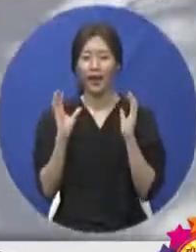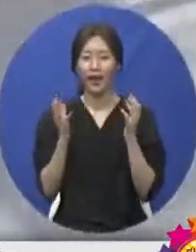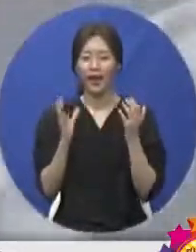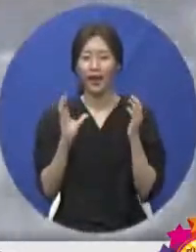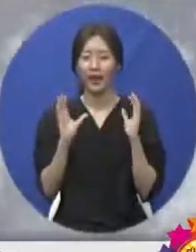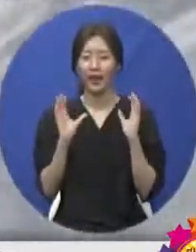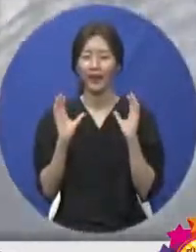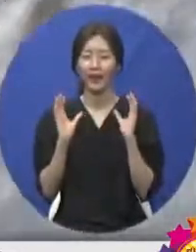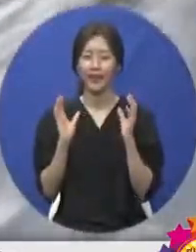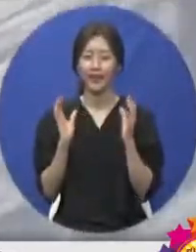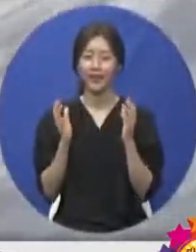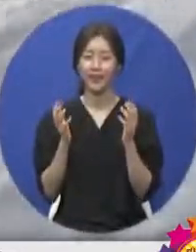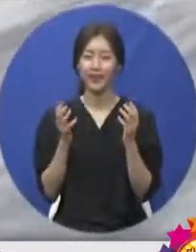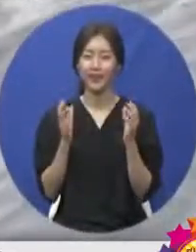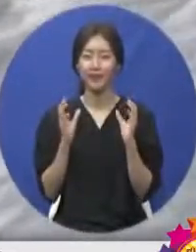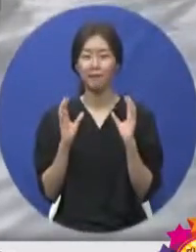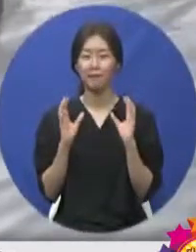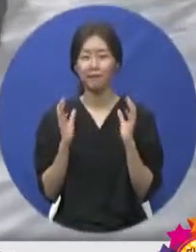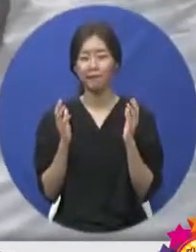말아가야